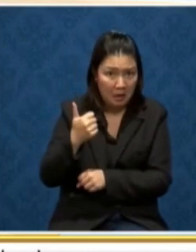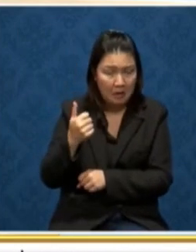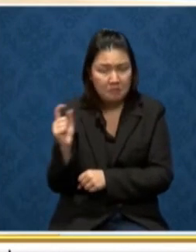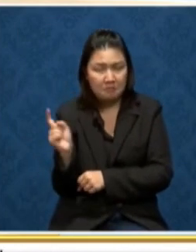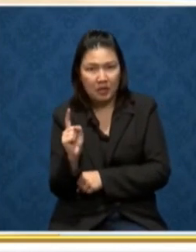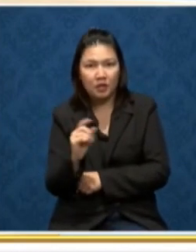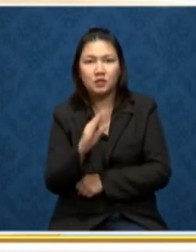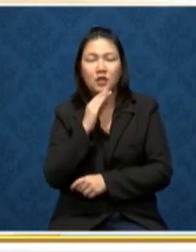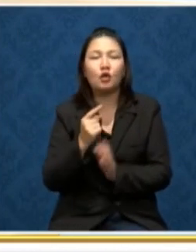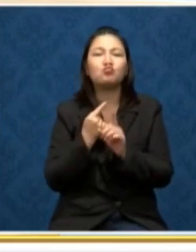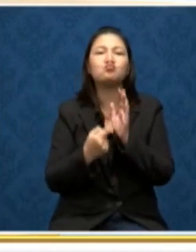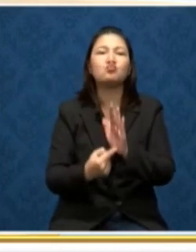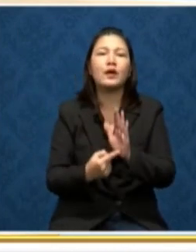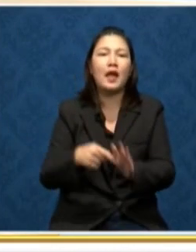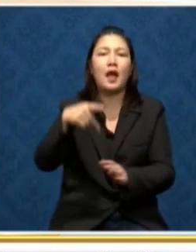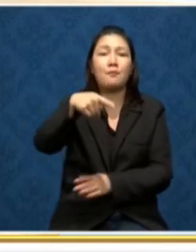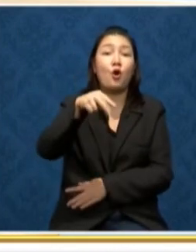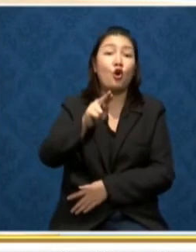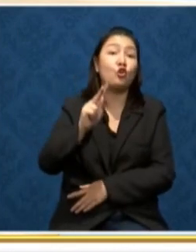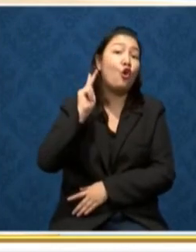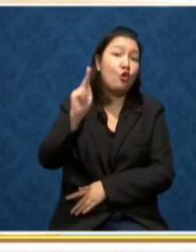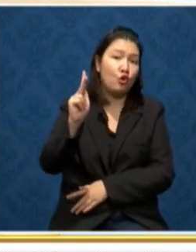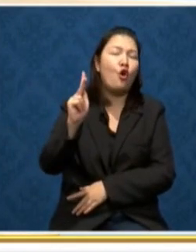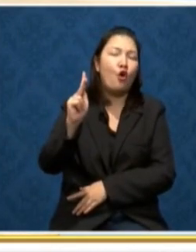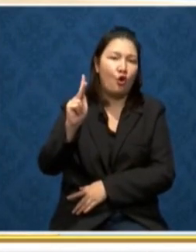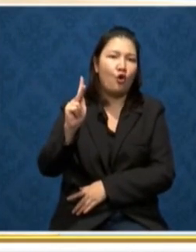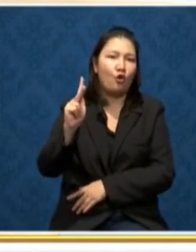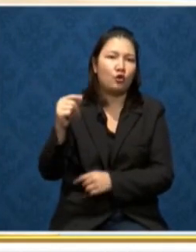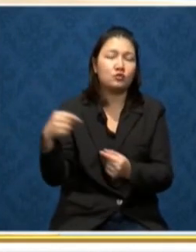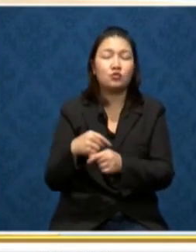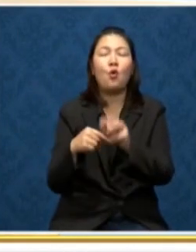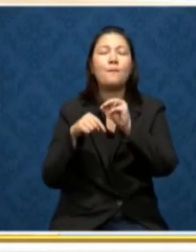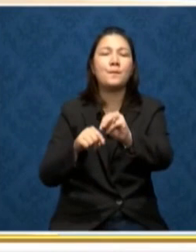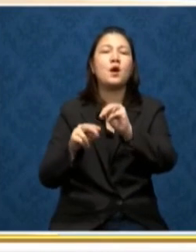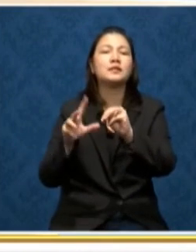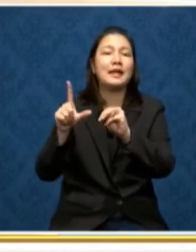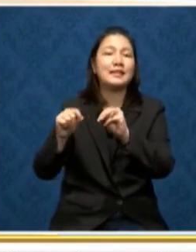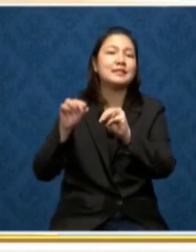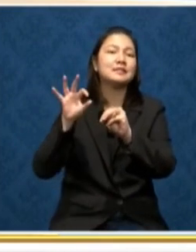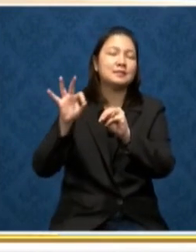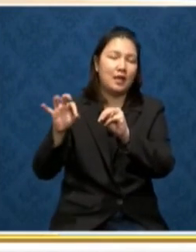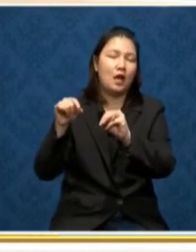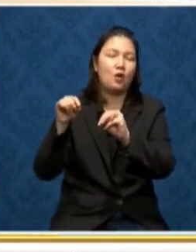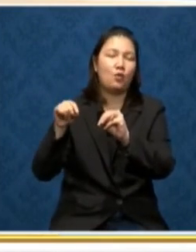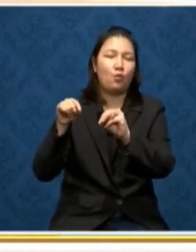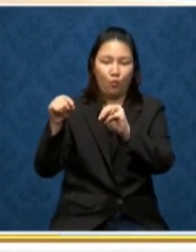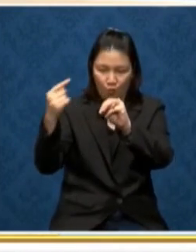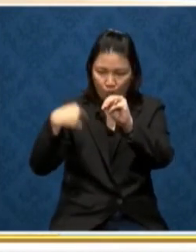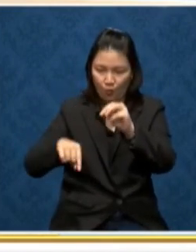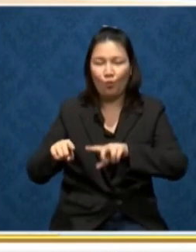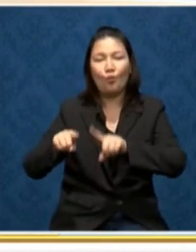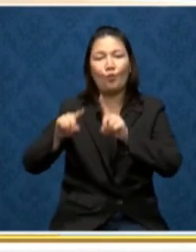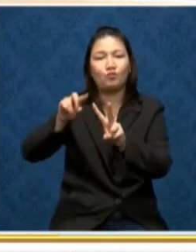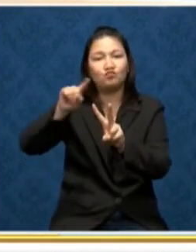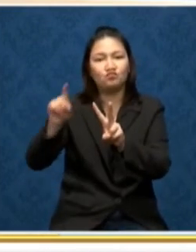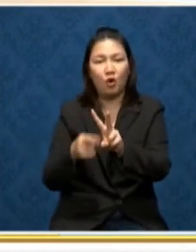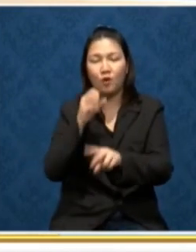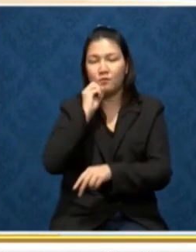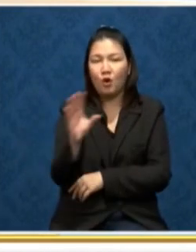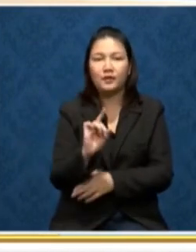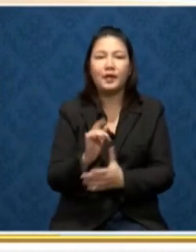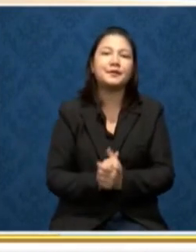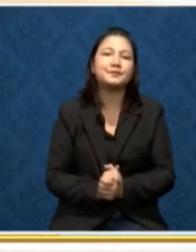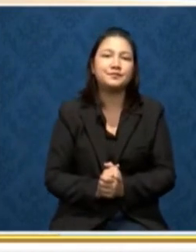ามการทรมานและกกระทำให้บุคคลศูนยหาย ในมาตรา 29 วั 2 นะครับระบุไ้ชัดเจนว่า